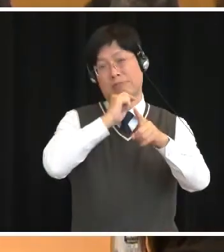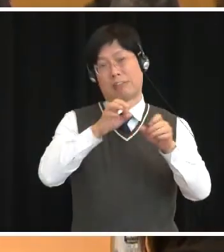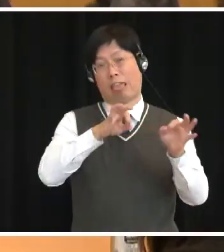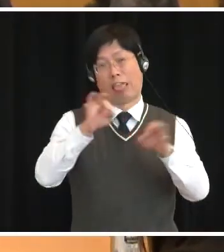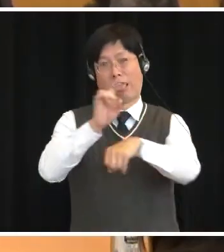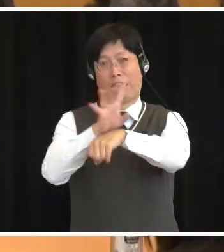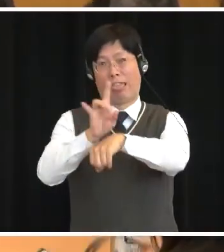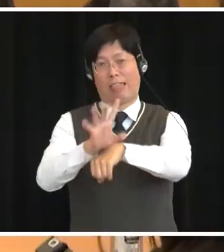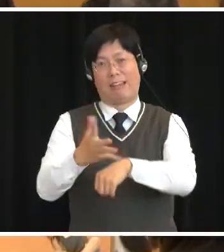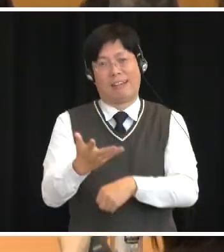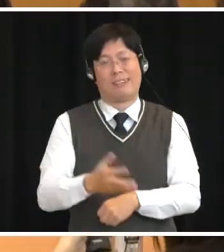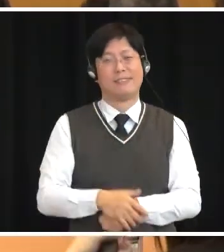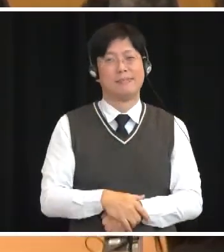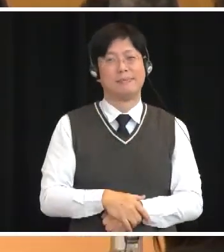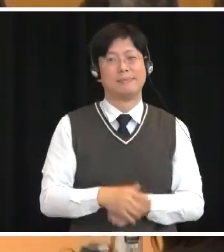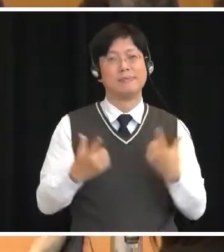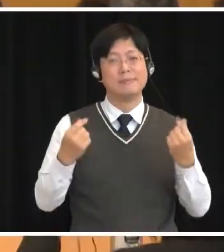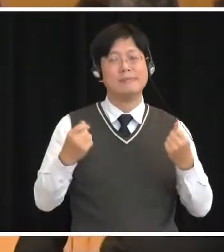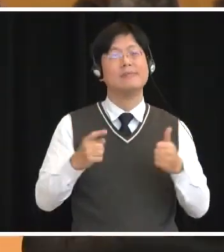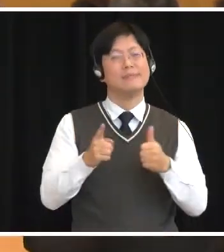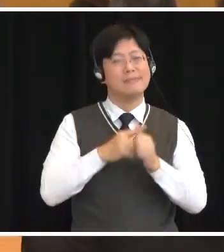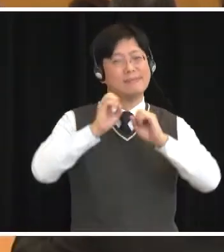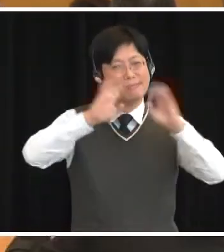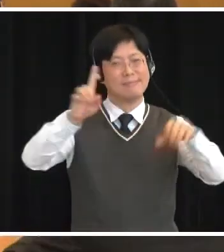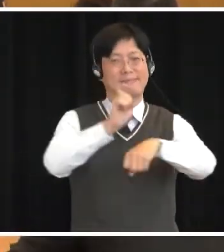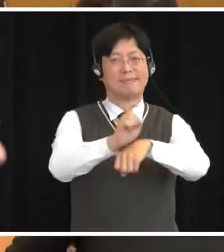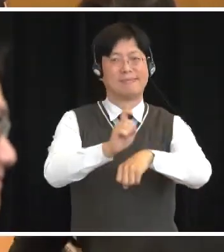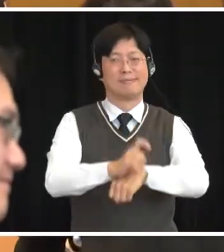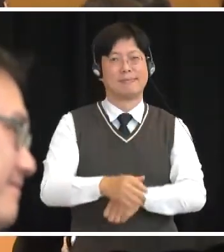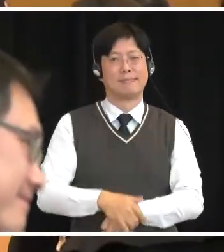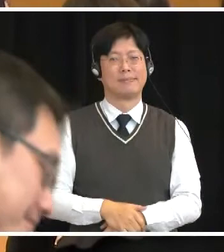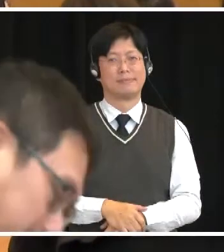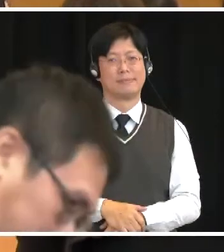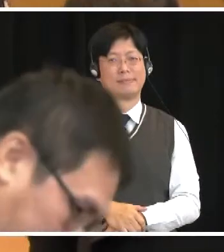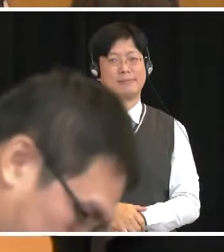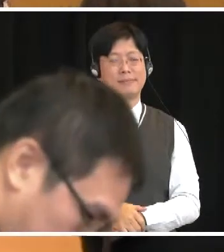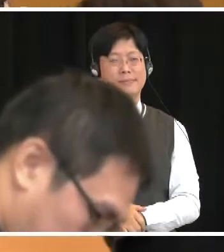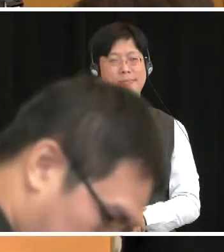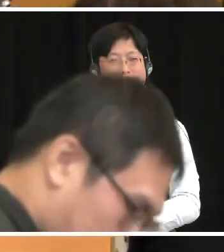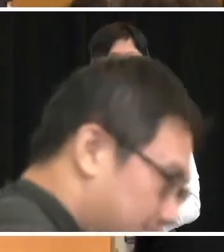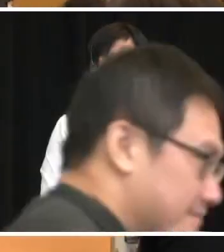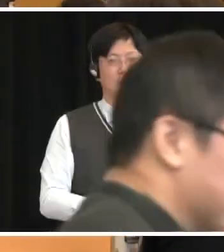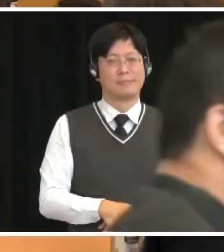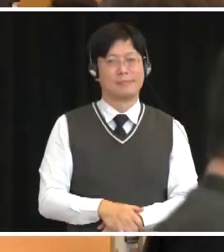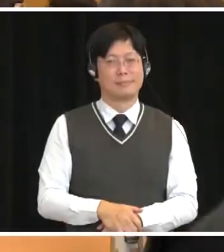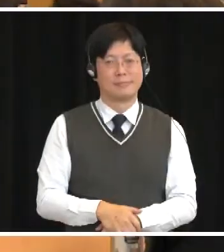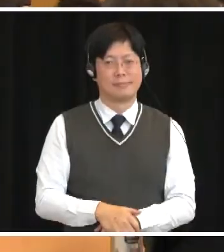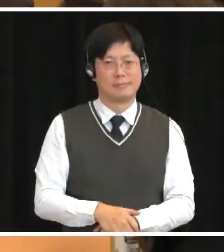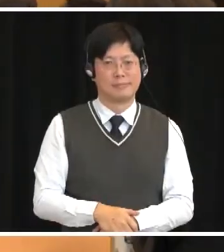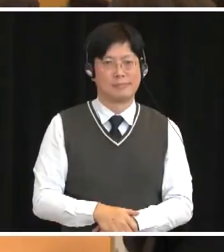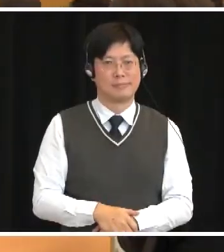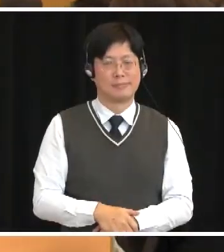okay. 各位贵宾，第一场次审查会议到此结束。场外备有咖啡与热茶，欢迎各